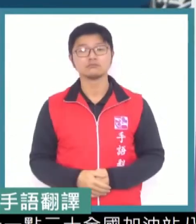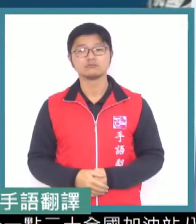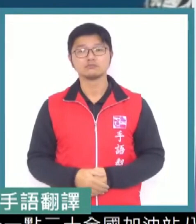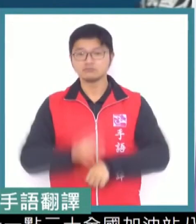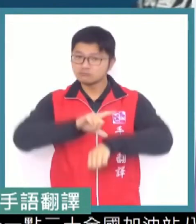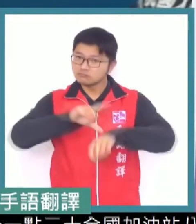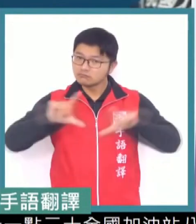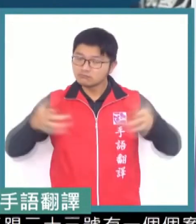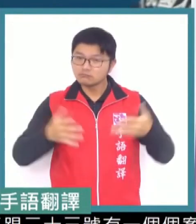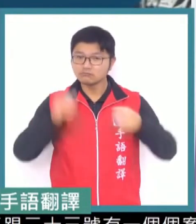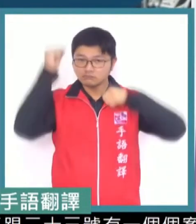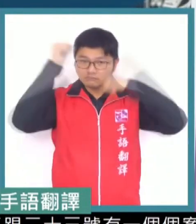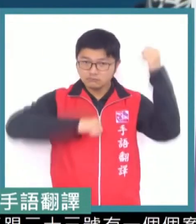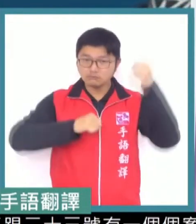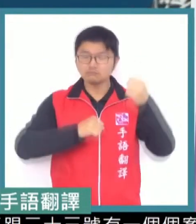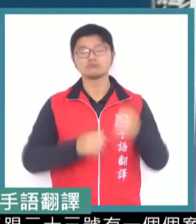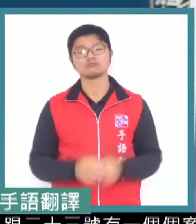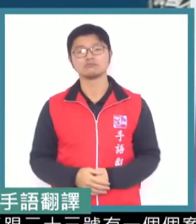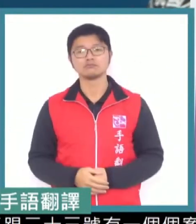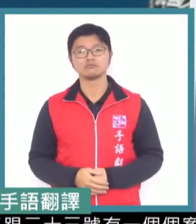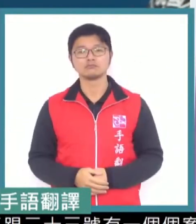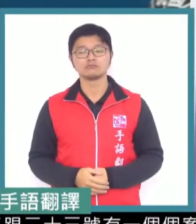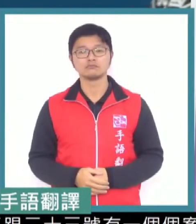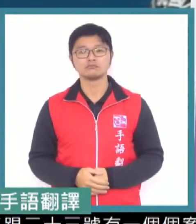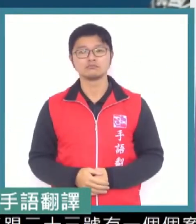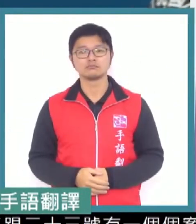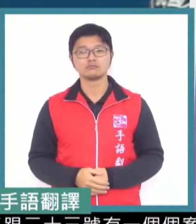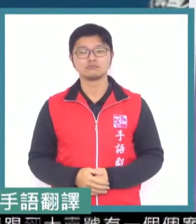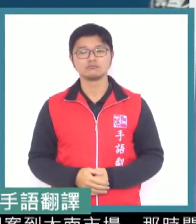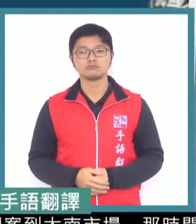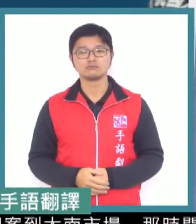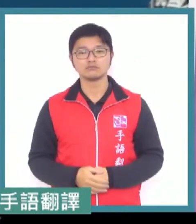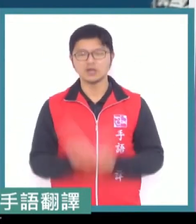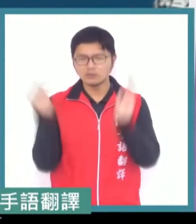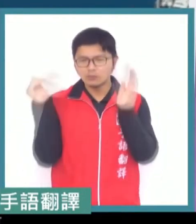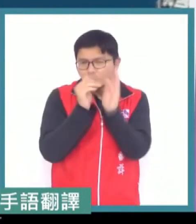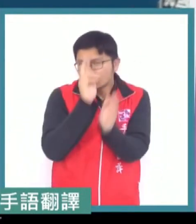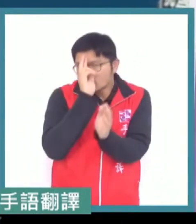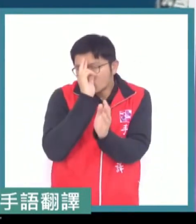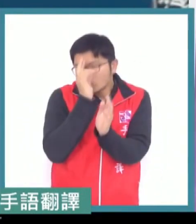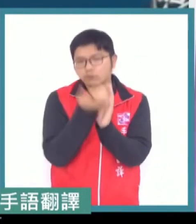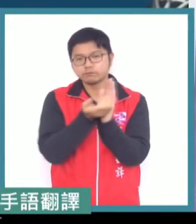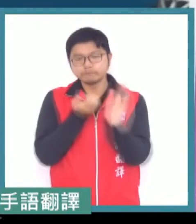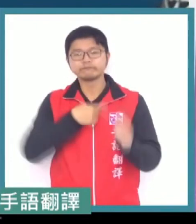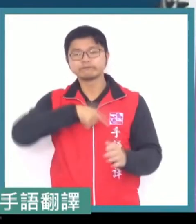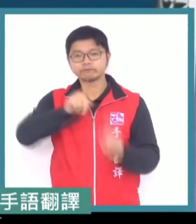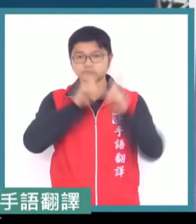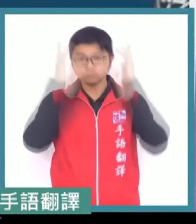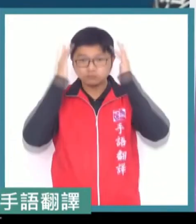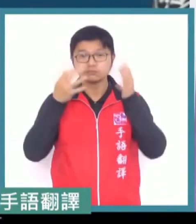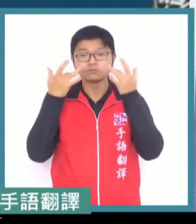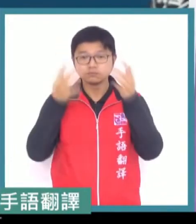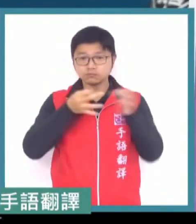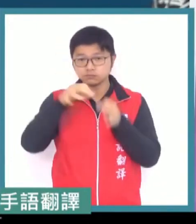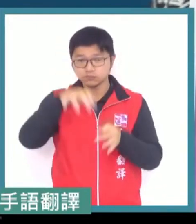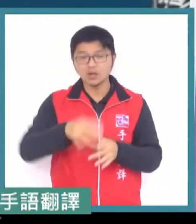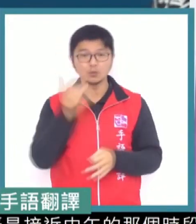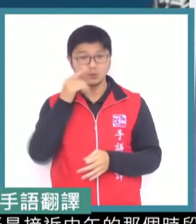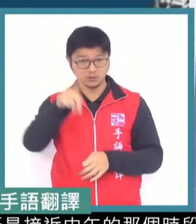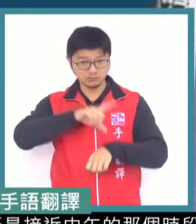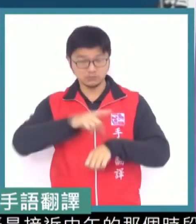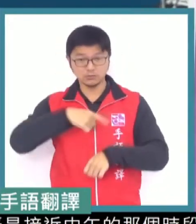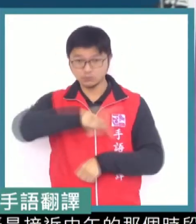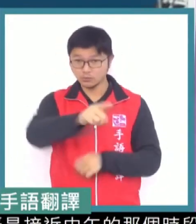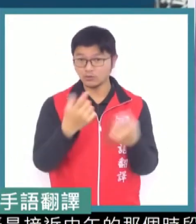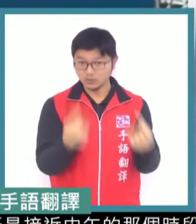间大概是上午的时候，那也那大概是接近中午的那个时段，那如果有民众是在这个时段去的